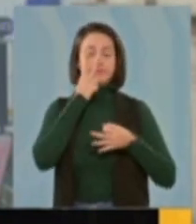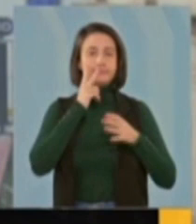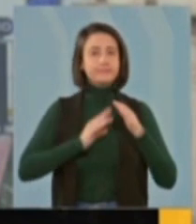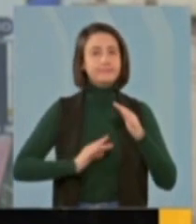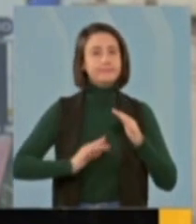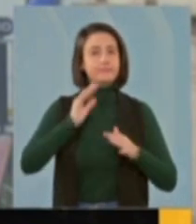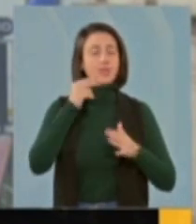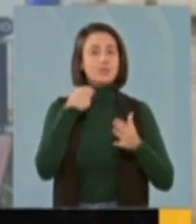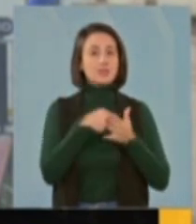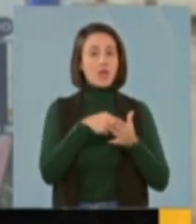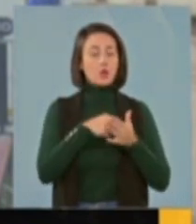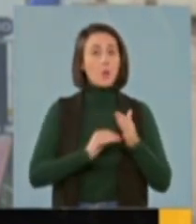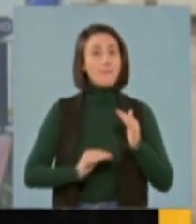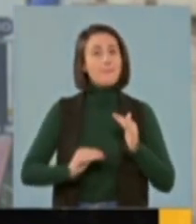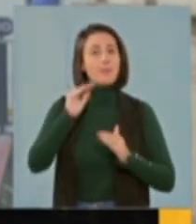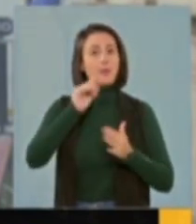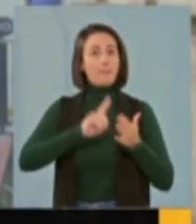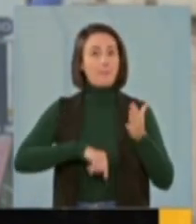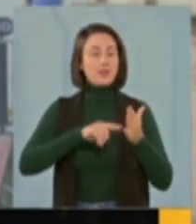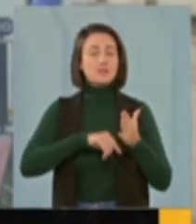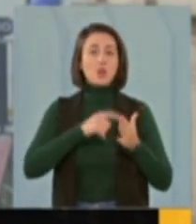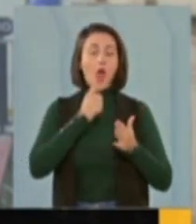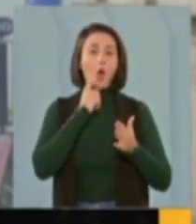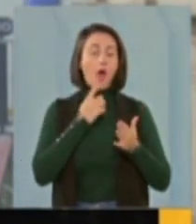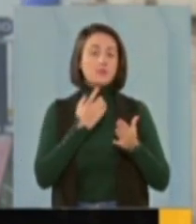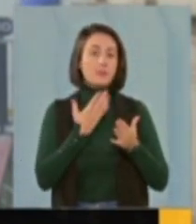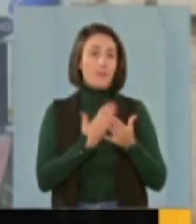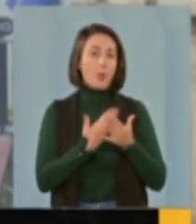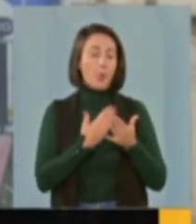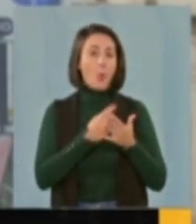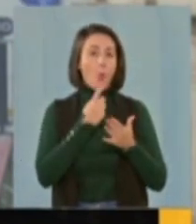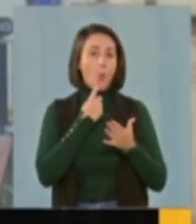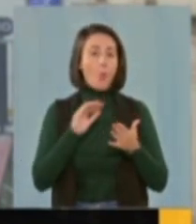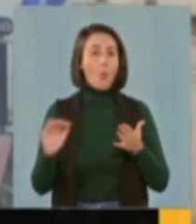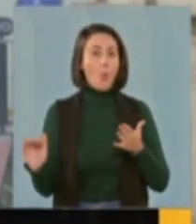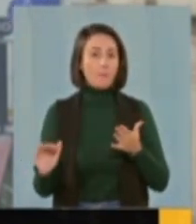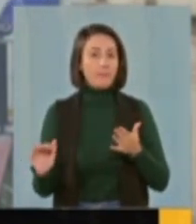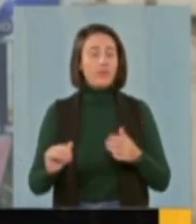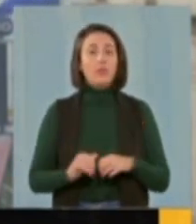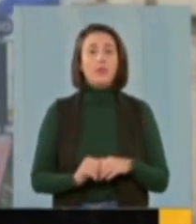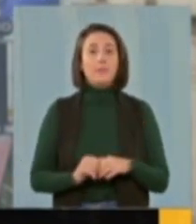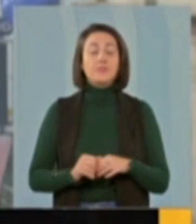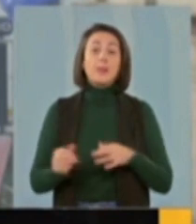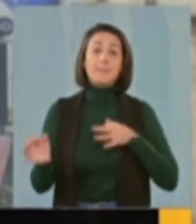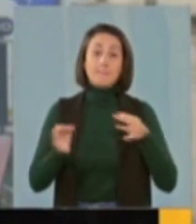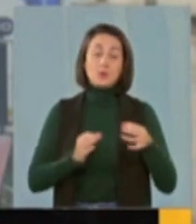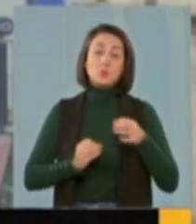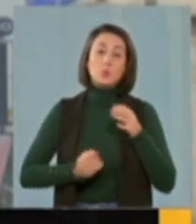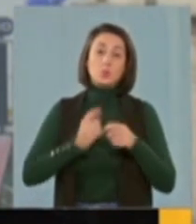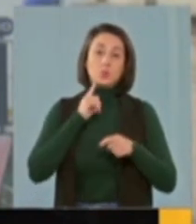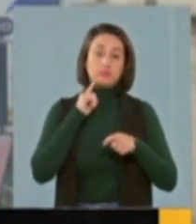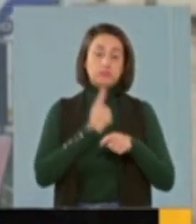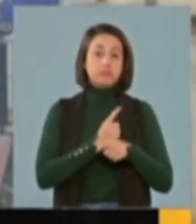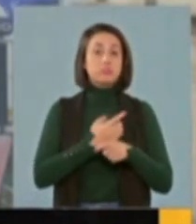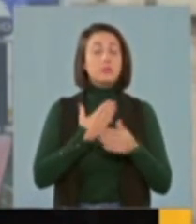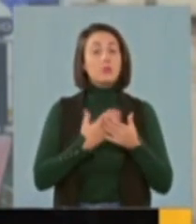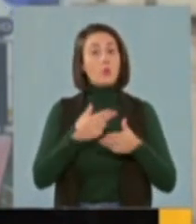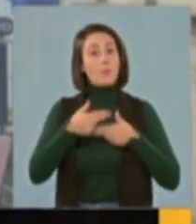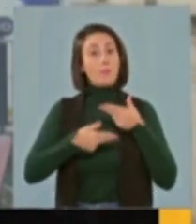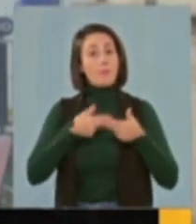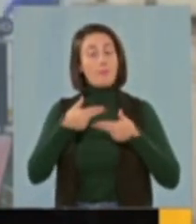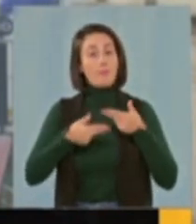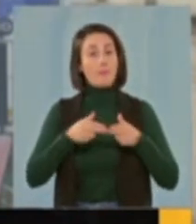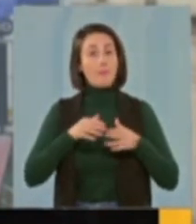creșteri salariale măriri de Pensii și alocații pentru copii peste de mai propune noi măsuri urgente de gestionarea pandemiei